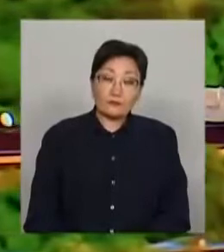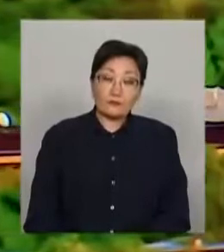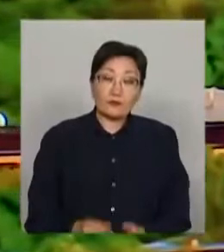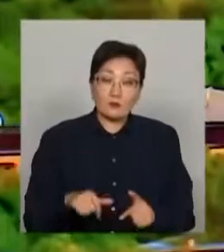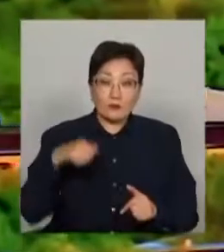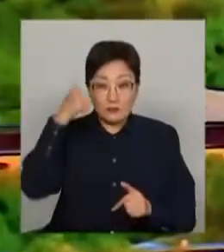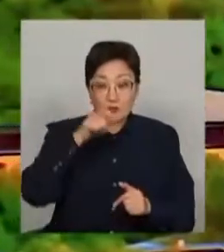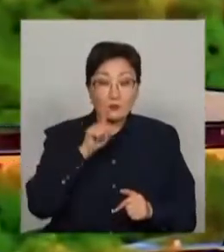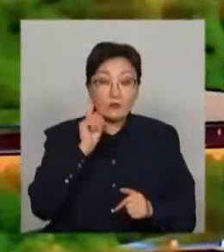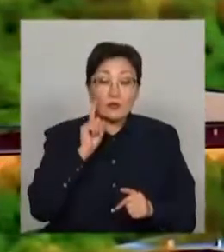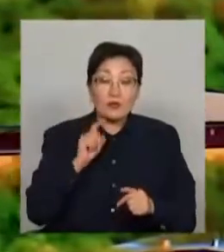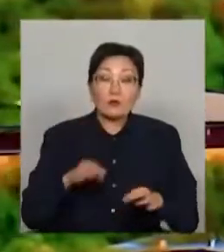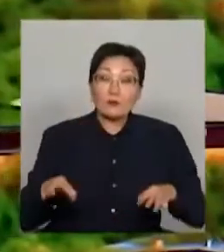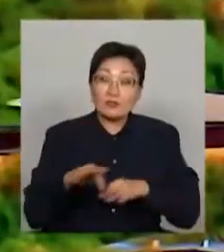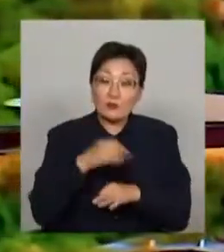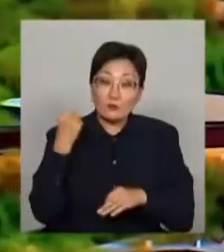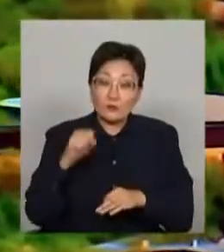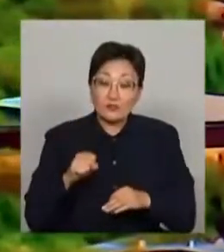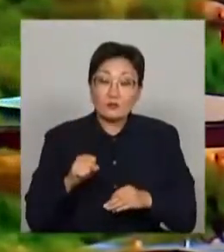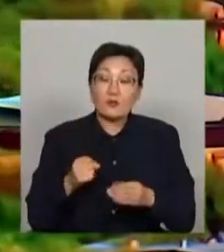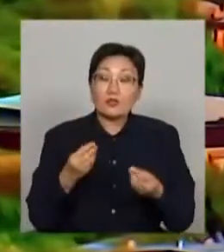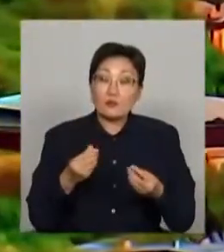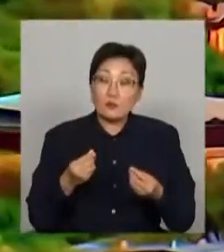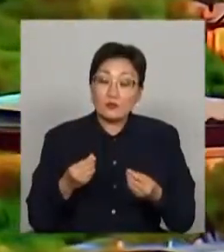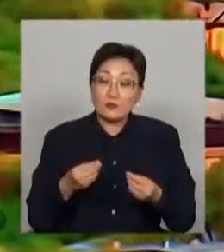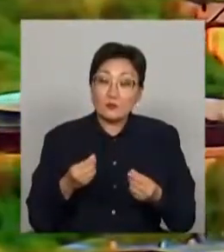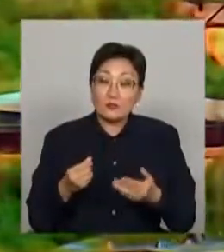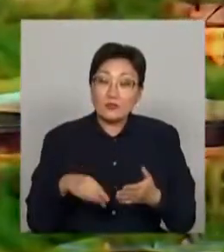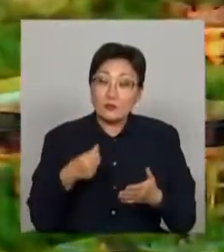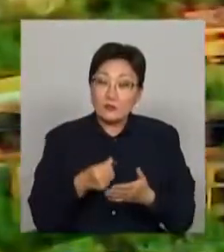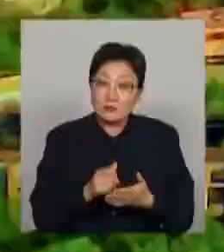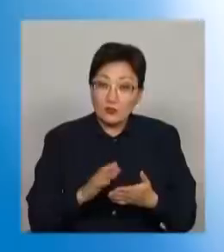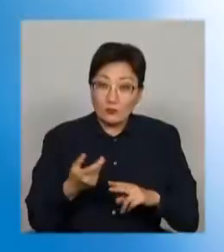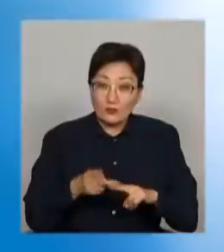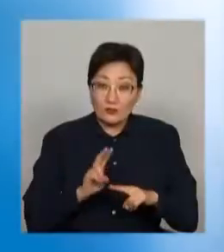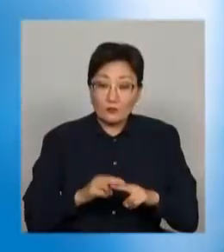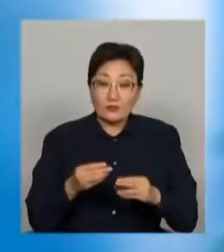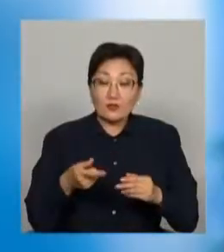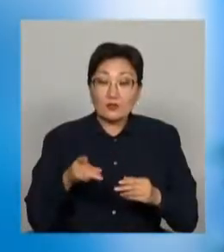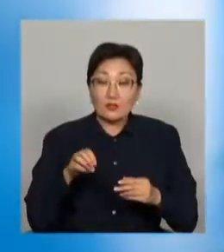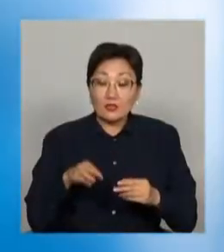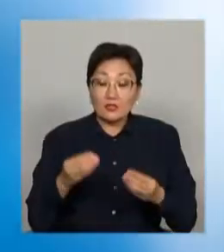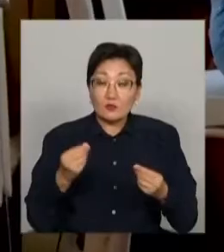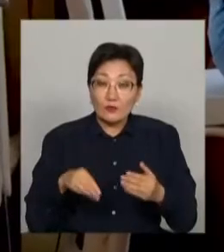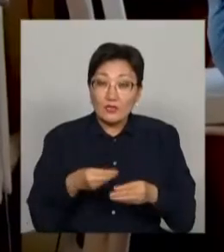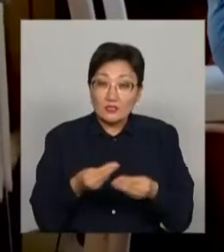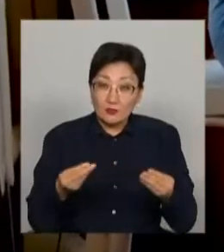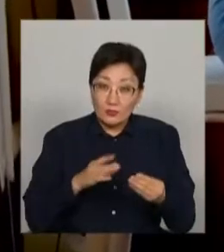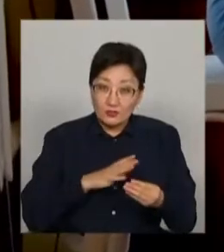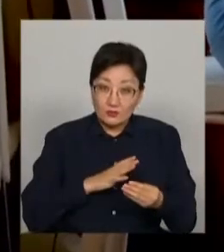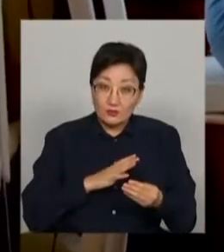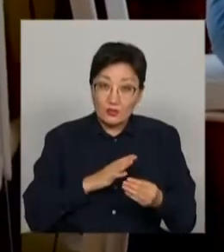Биыл жас проект жобасының жеңімпаздарына гранттық қаражат ақшалай қолға берілмейді. Бұған дейін грант азаматтарға ақшалай үлестіріліп келген